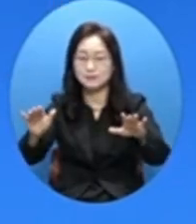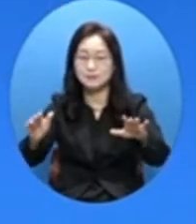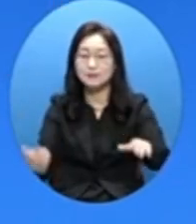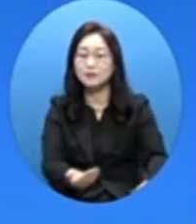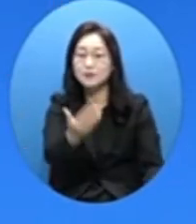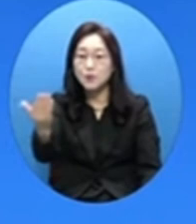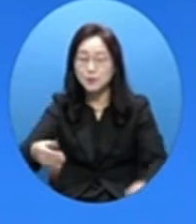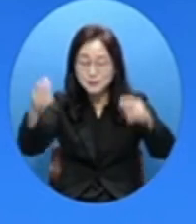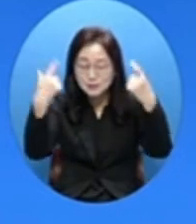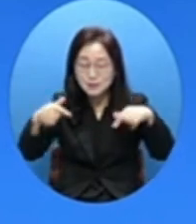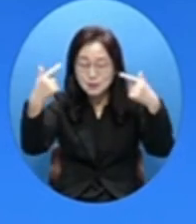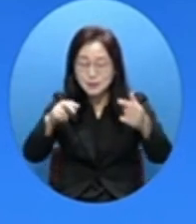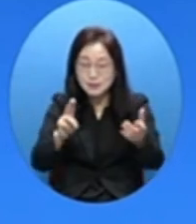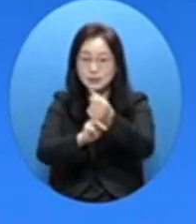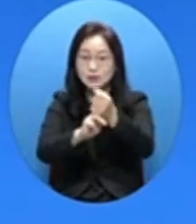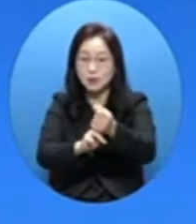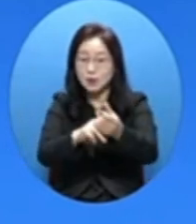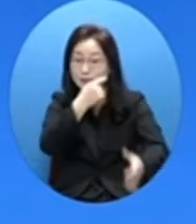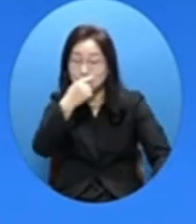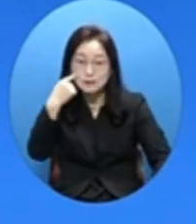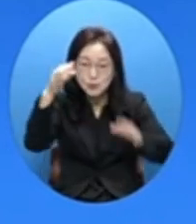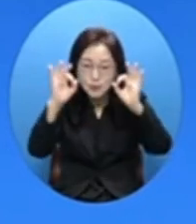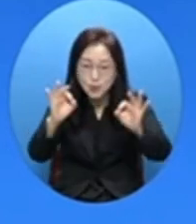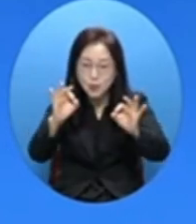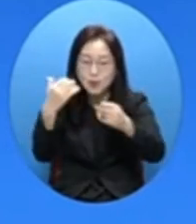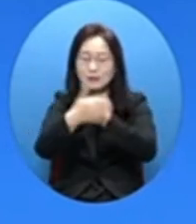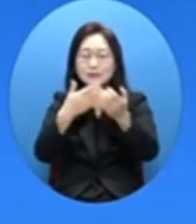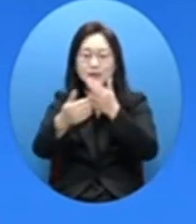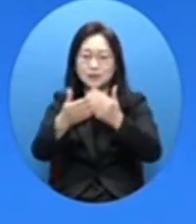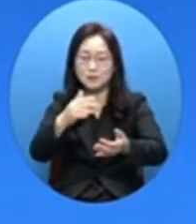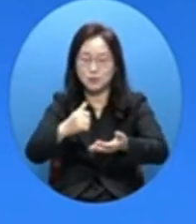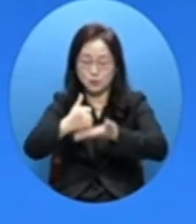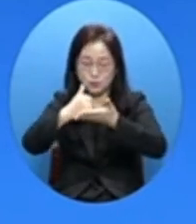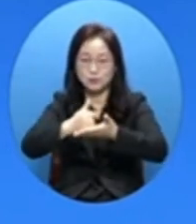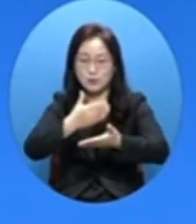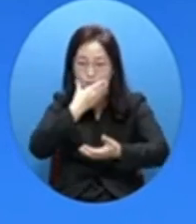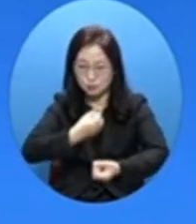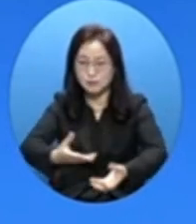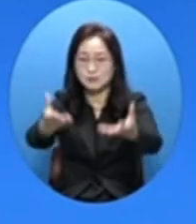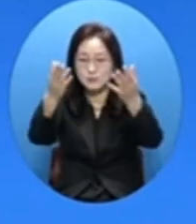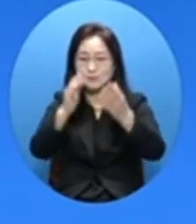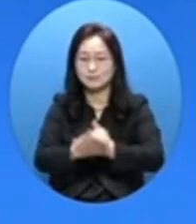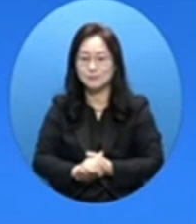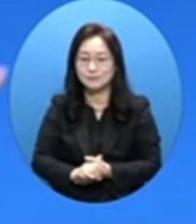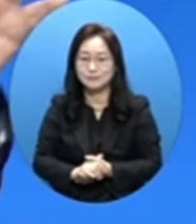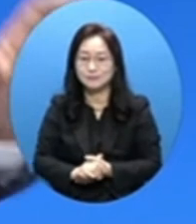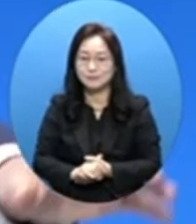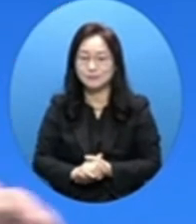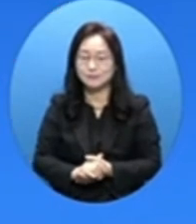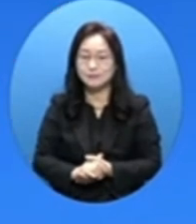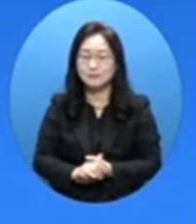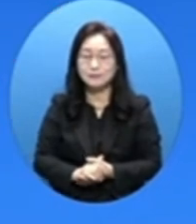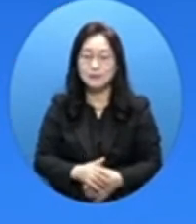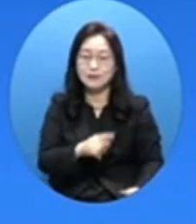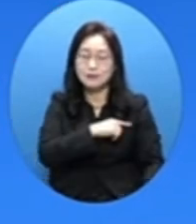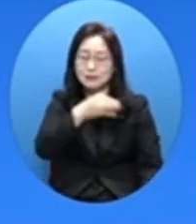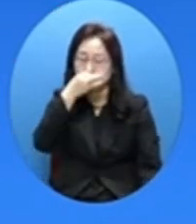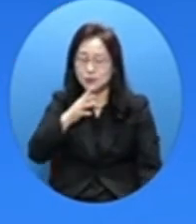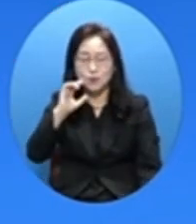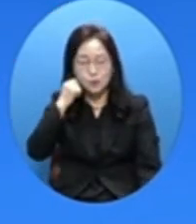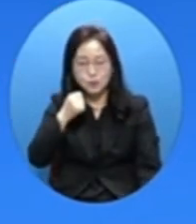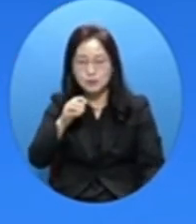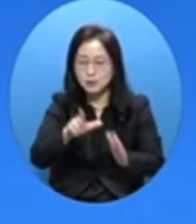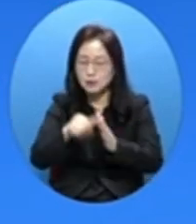여러분 날마다 기적의 현장에서 주님의 은혜를 체험하는 여러분 모두가 되기를 주님의 이름으로 축원합니다. 가장 힘들고 어려울 때